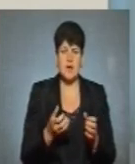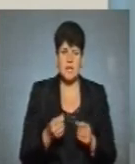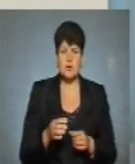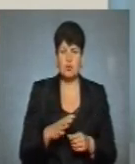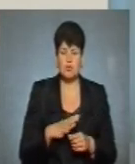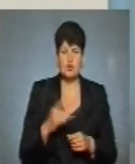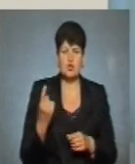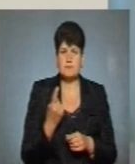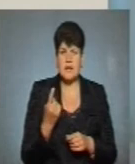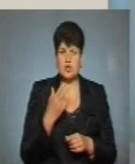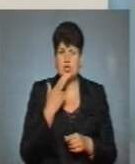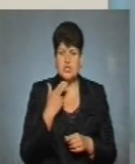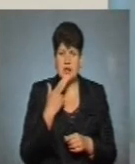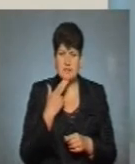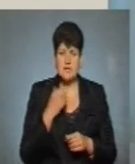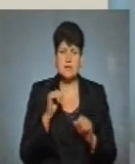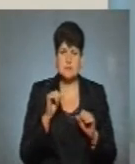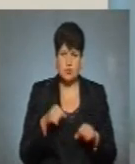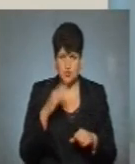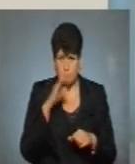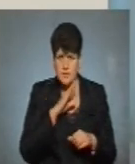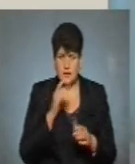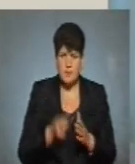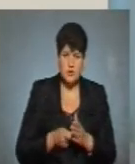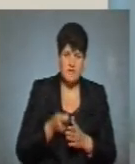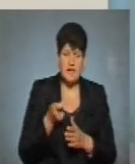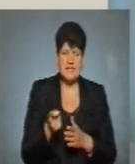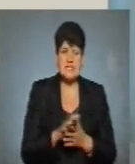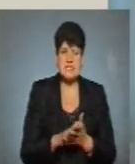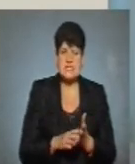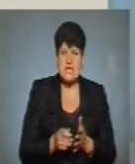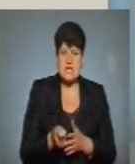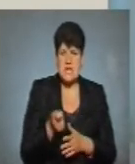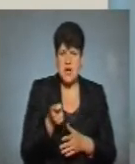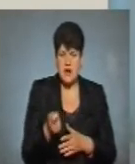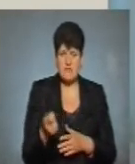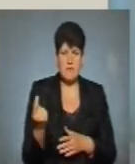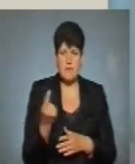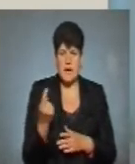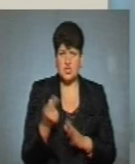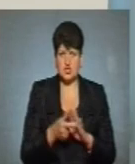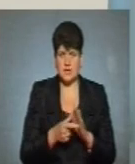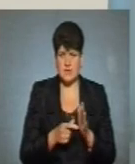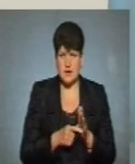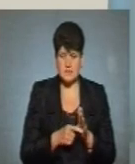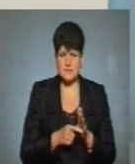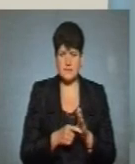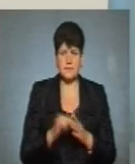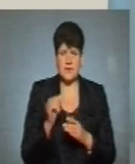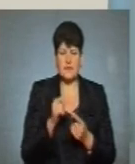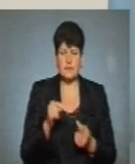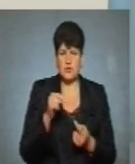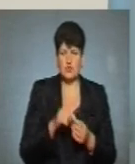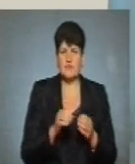з 1 червня зможуть батьки подавати заяви в перший клас і, ну, відповідно, в